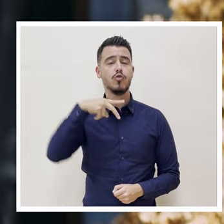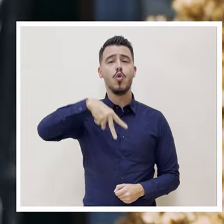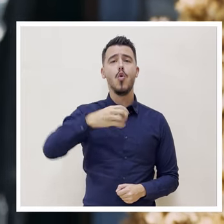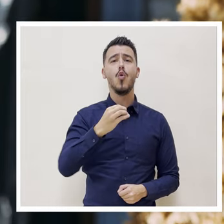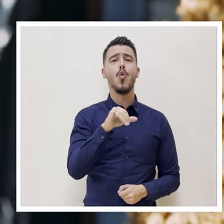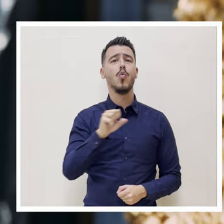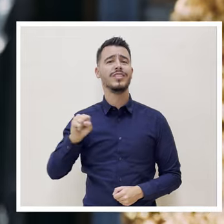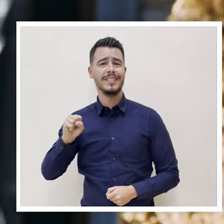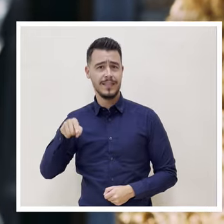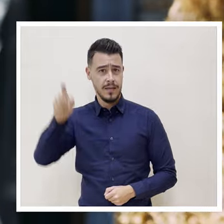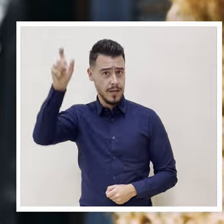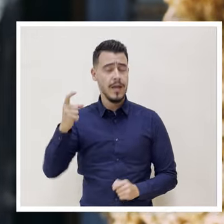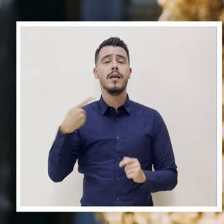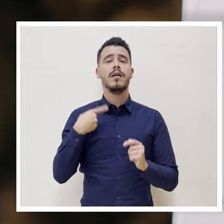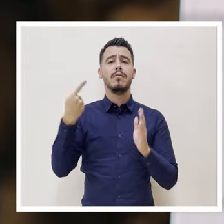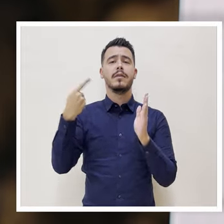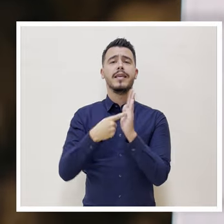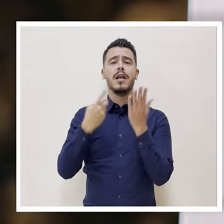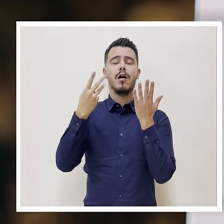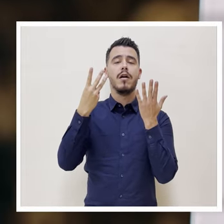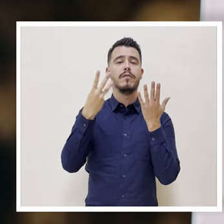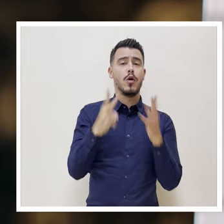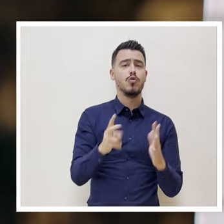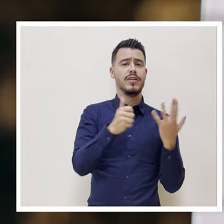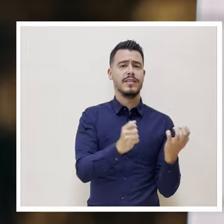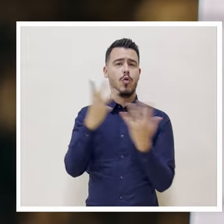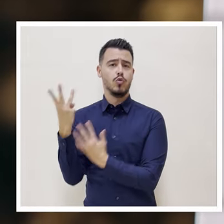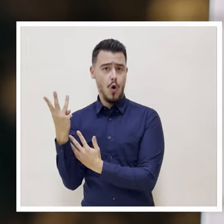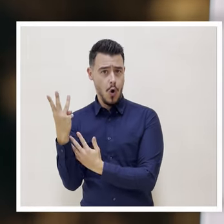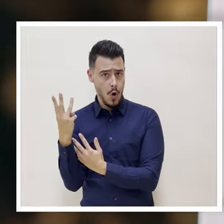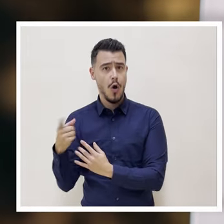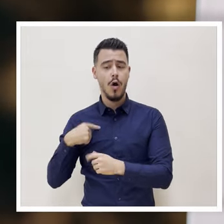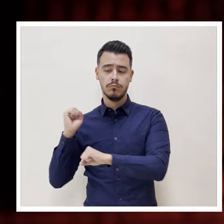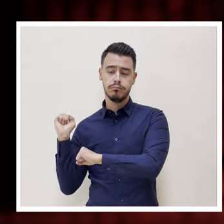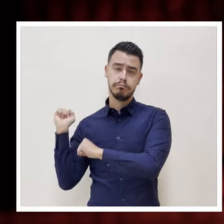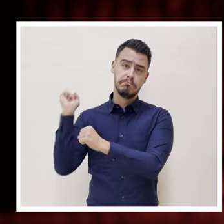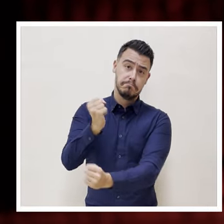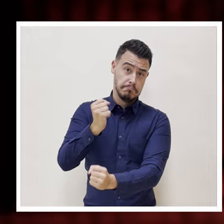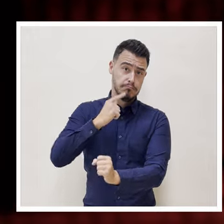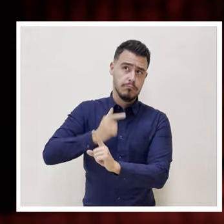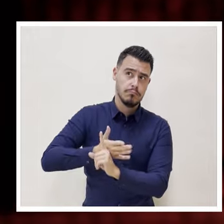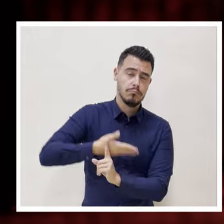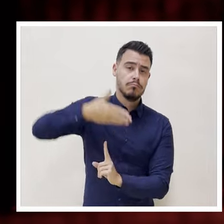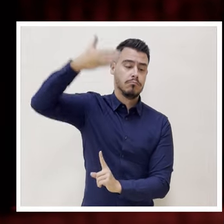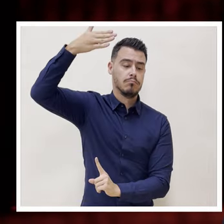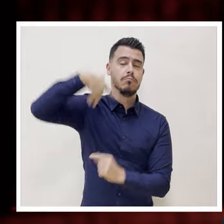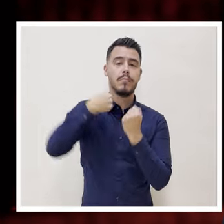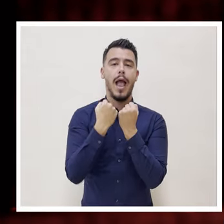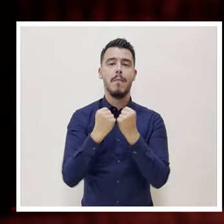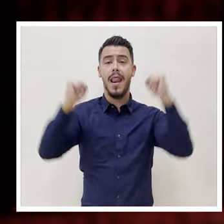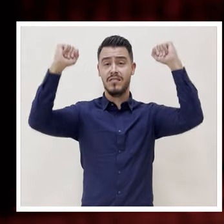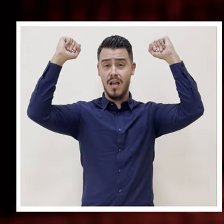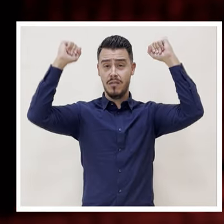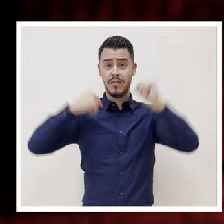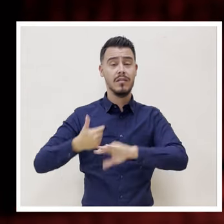Νικόλαος Λούσης το 1878 ύψωσε το λάβαρο της Επαναστάσεως. Μιας